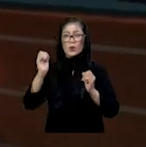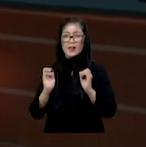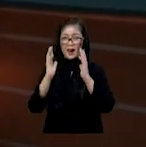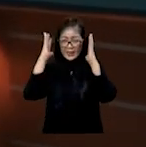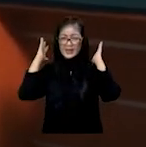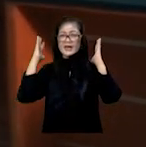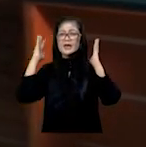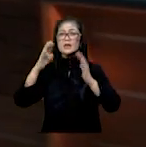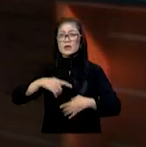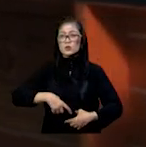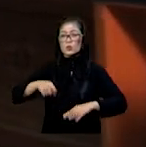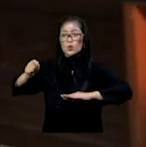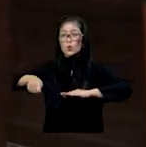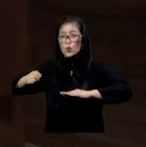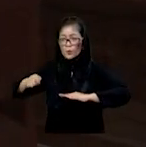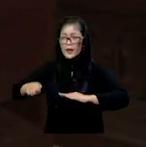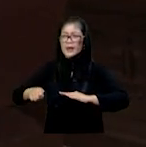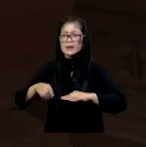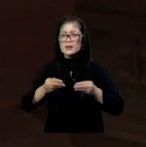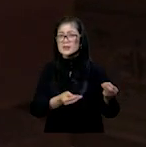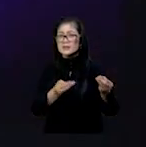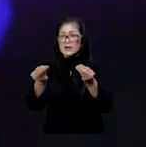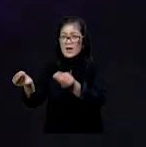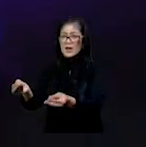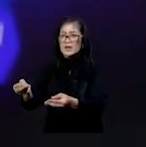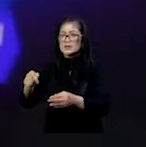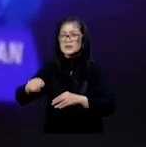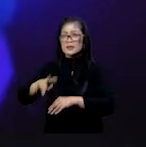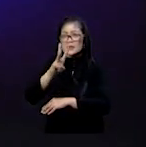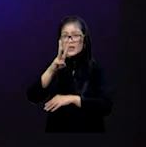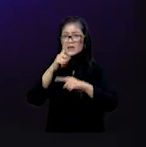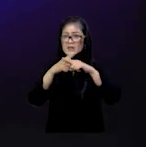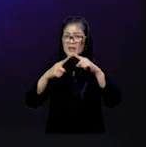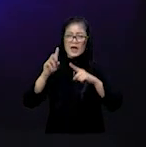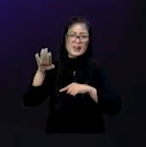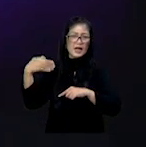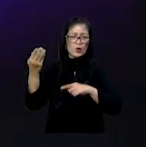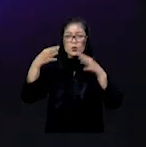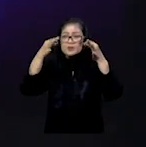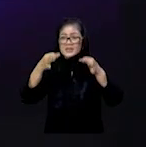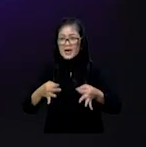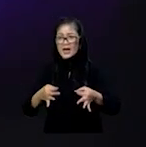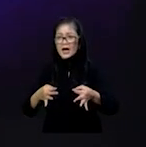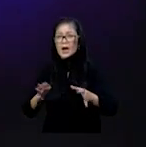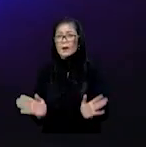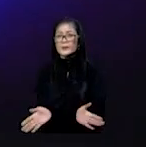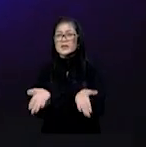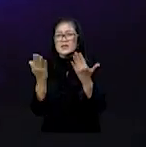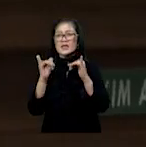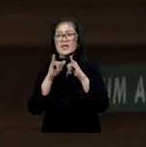Hakim Pengadilan Negeri Jakarta Selatan menjatuhkan vonis 3,5 tahun penjara terhadap terdakwa pendiri Yayasan Aksi Cepat Tanggap, Ah